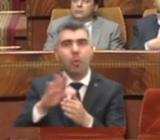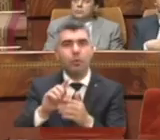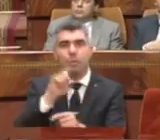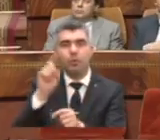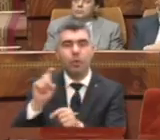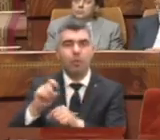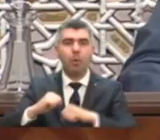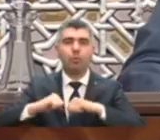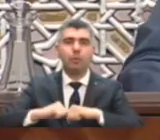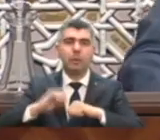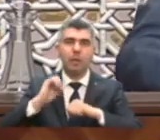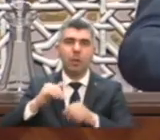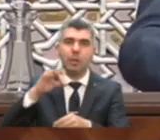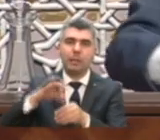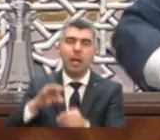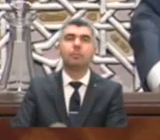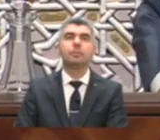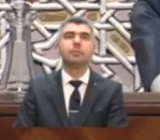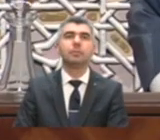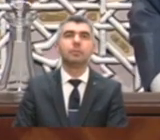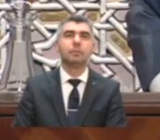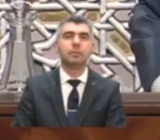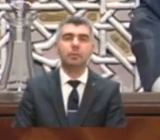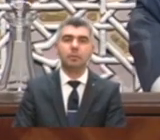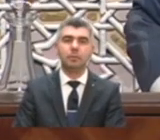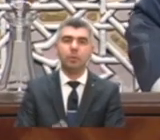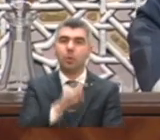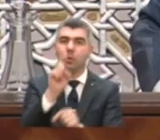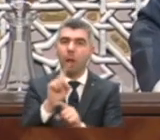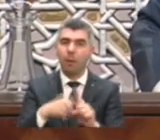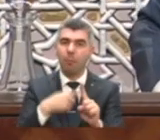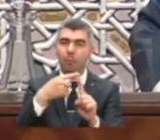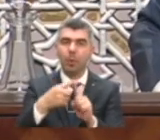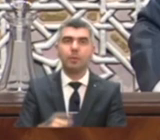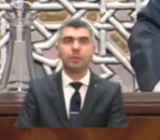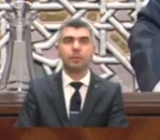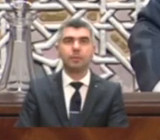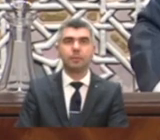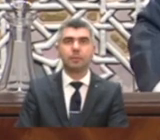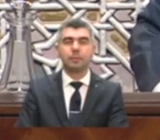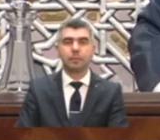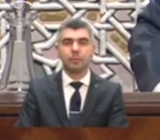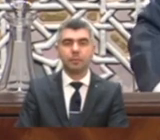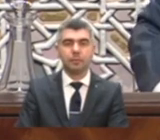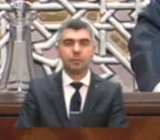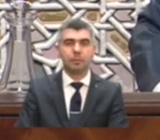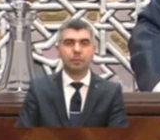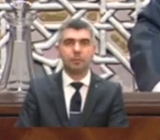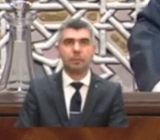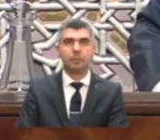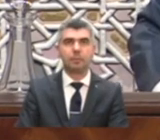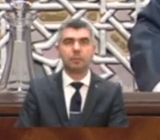والمجلس الإقليمي، وشكرا. هل من تعقيبات إضافية سادة النواب؟ تفضلوا سيد نائب